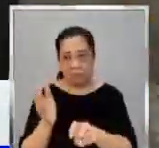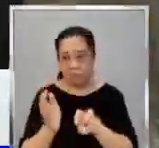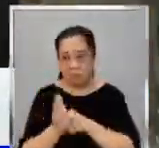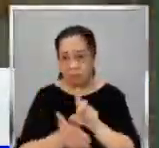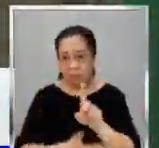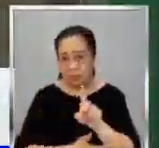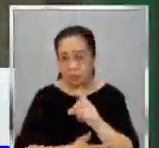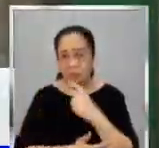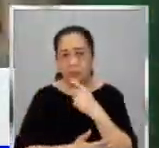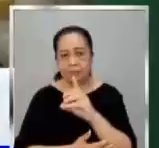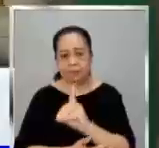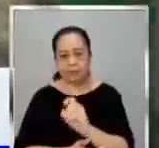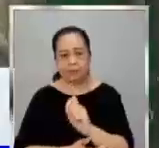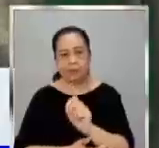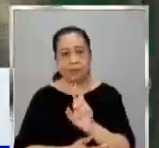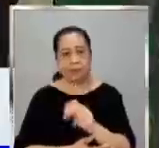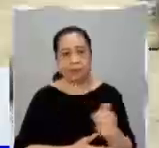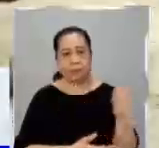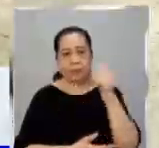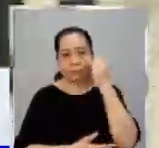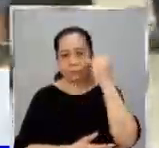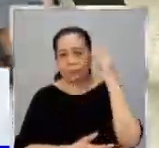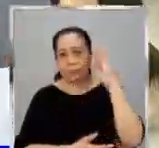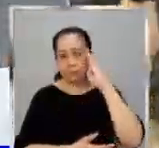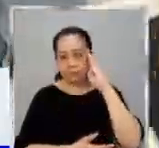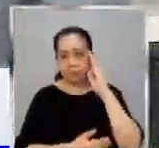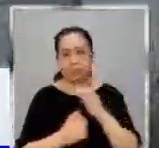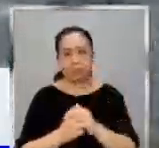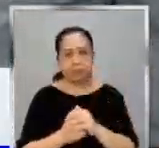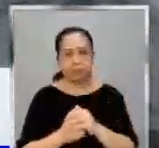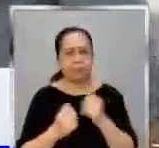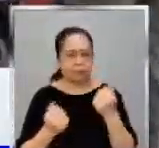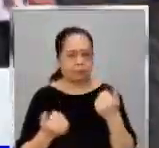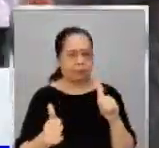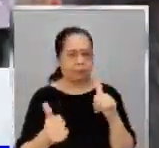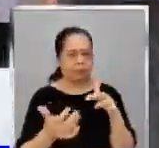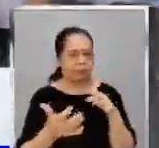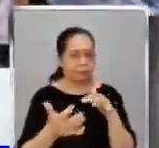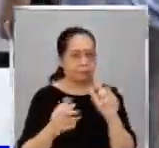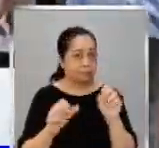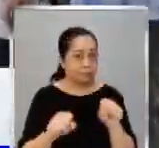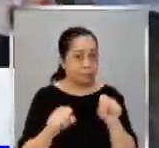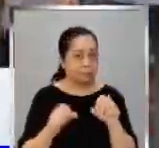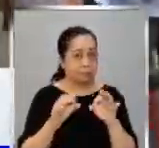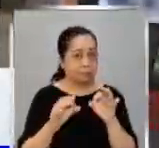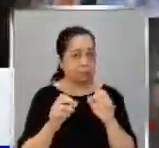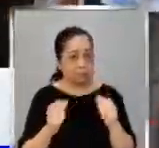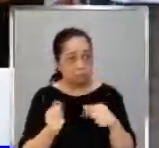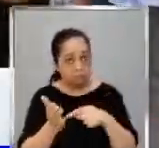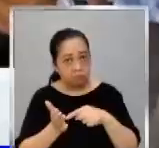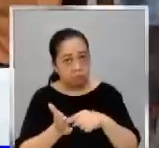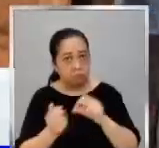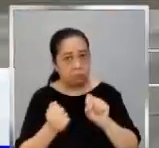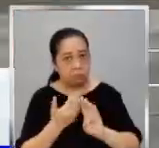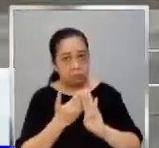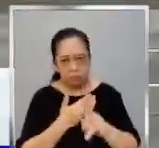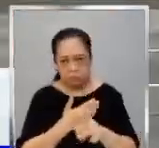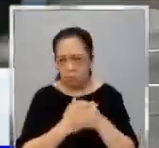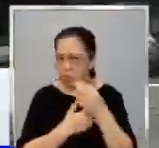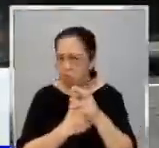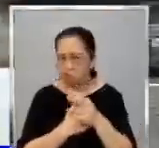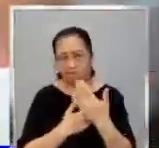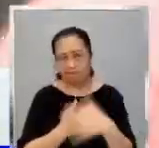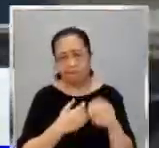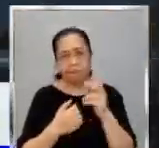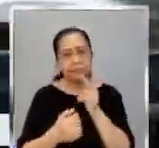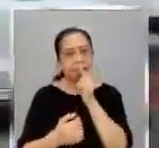ni DOTR Secretary Jaime Bautista, pinag-aaralan pa ang posibilidad kung kaya pa itong ibalik o di kaya tuluyang